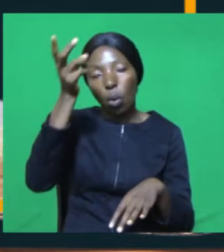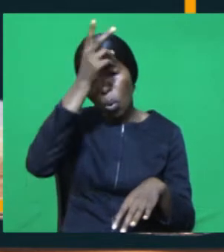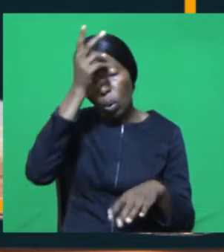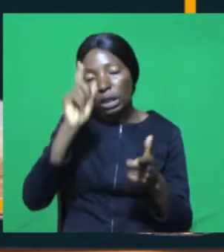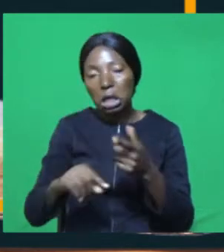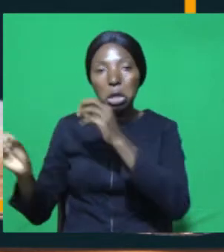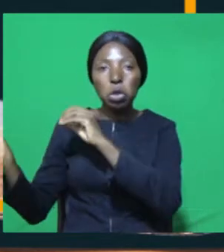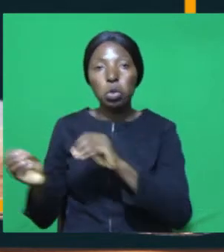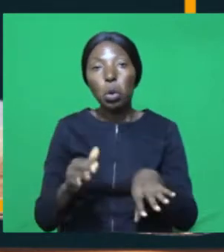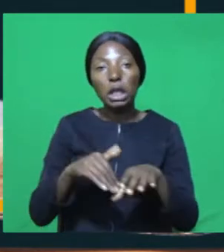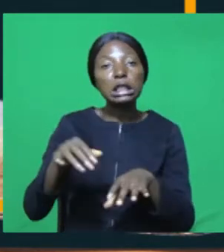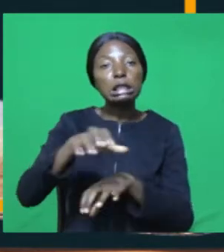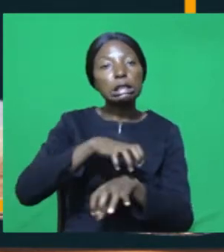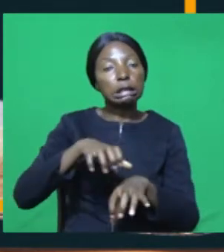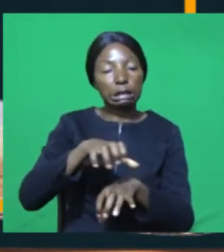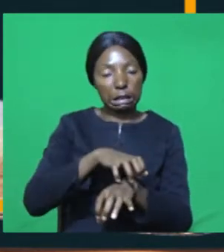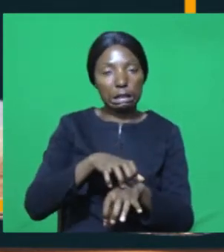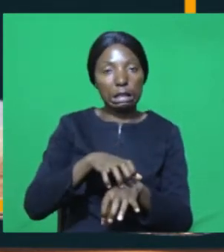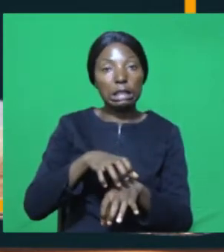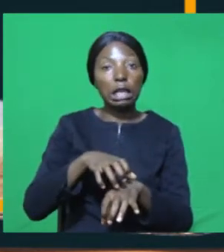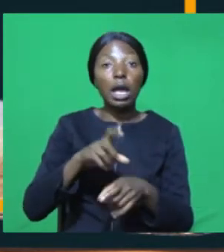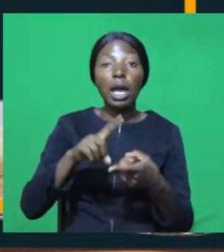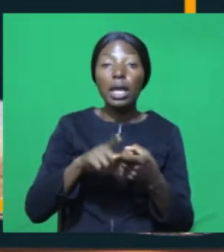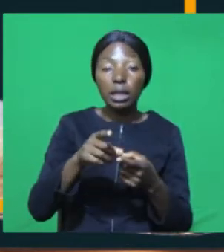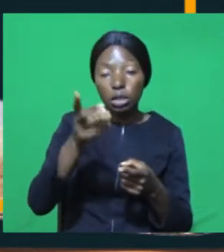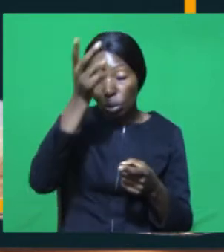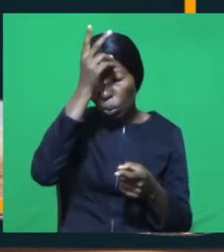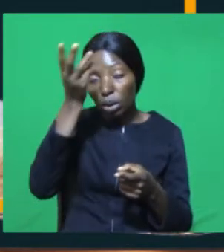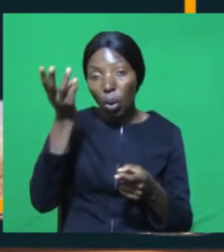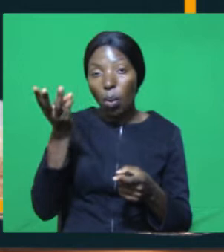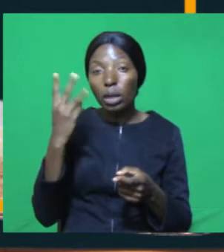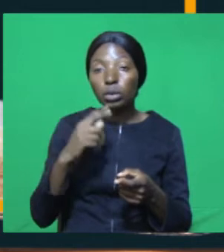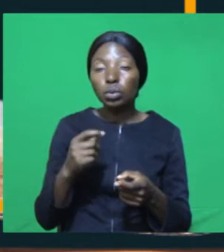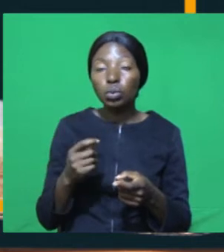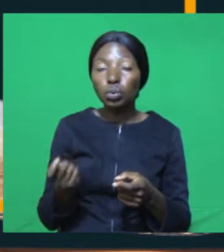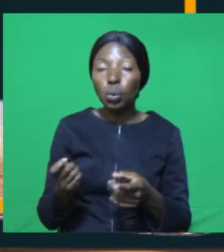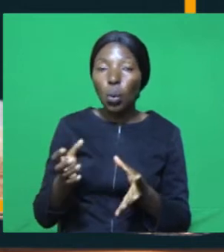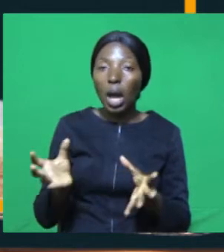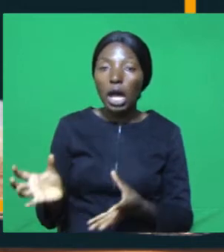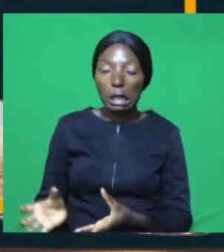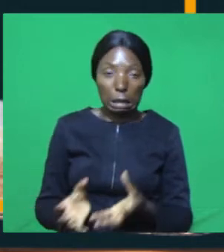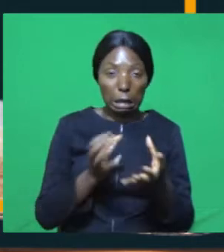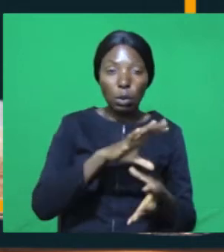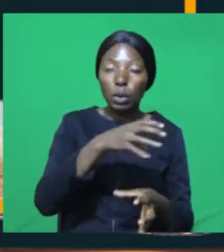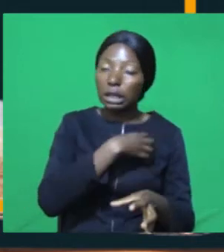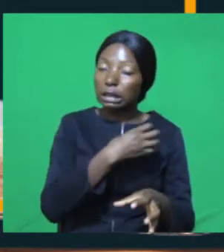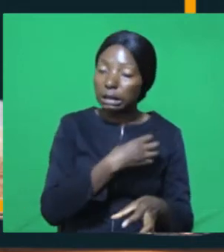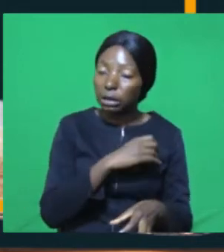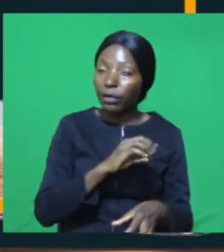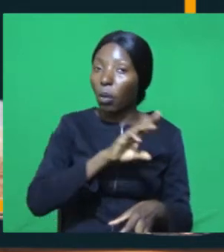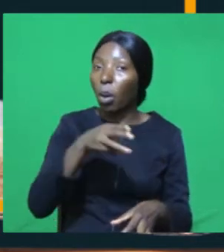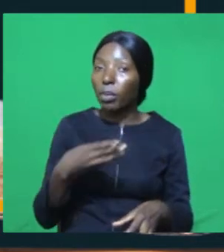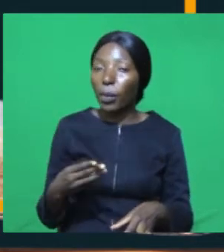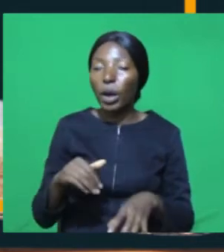itume kure njene munu wakanga arayo. Mbudzi inofanira kutakurira zvakaipa zvavo zvose kunyika isina